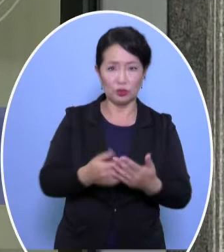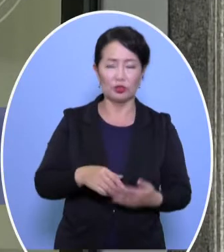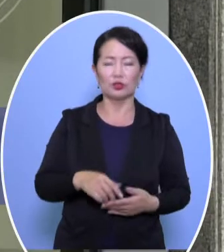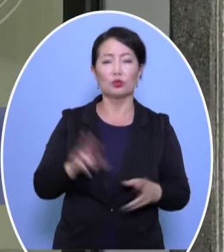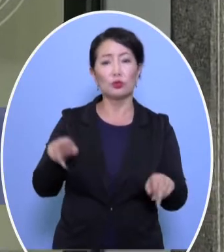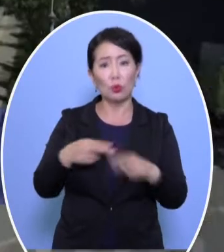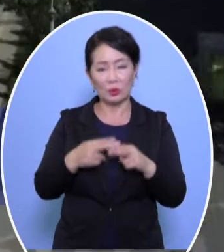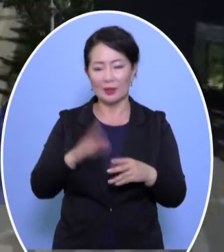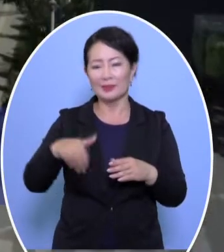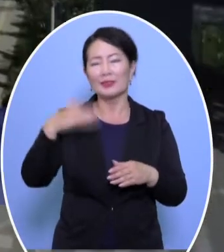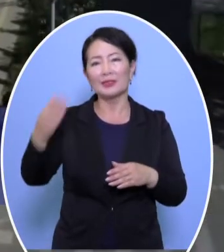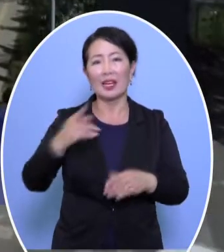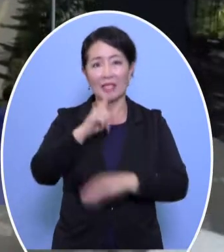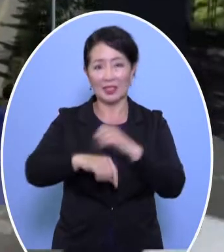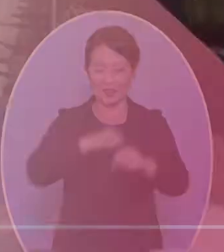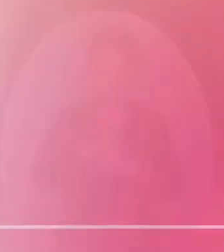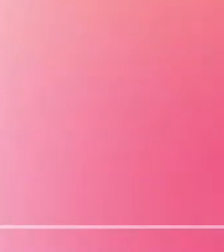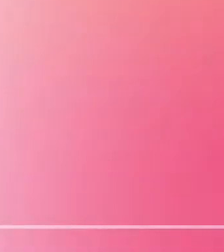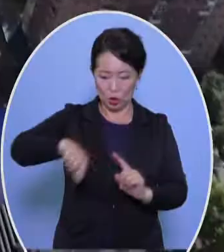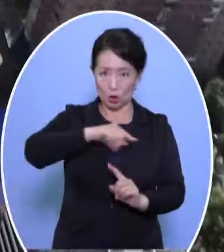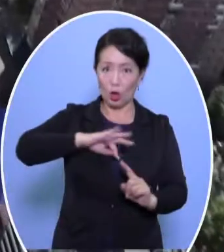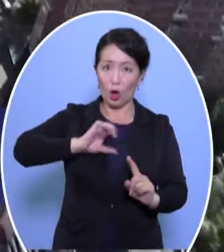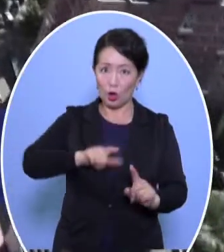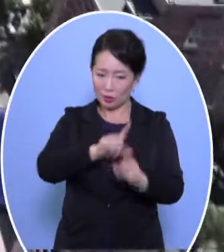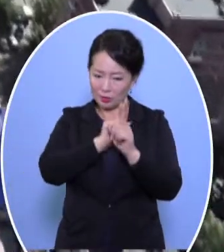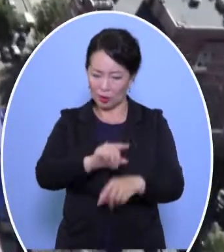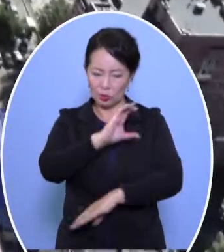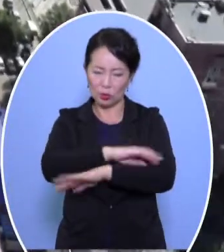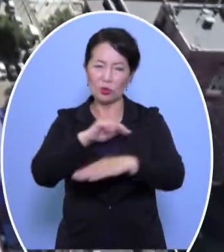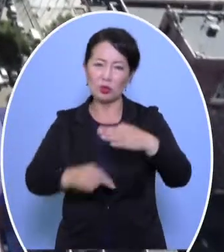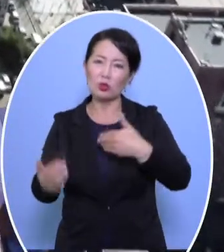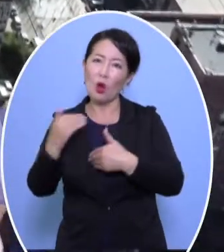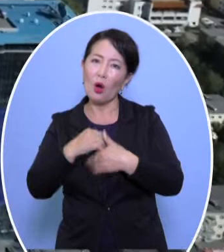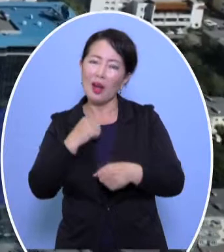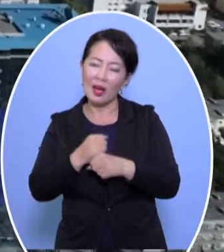санал дүгнэлт боловсруулад байна. За ирэх жилүүдэд хамрын сурах тойргийн дагуу